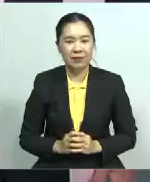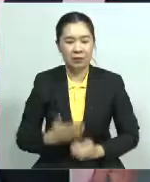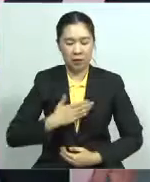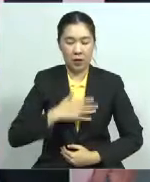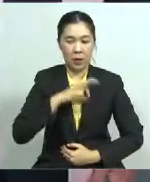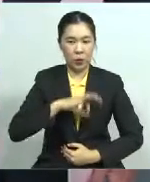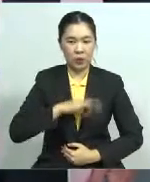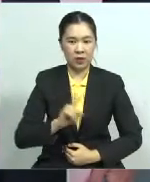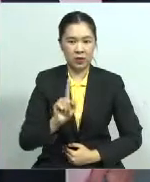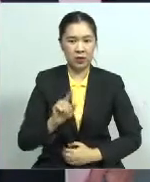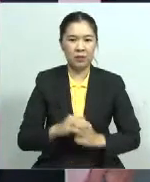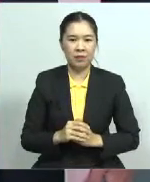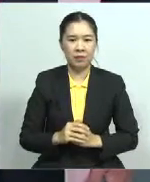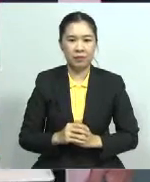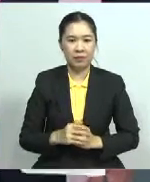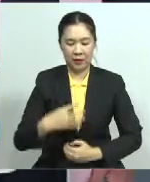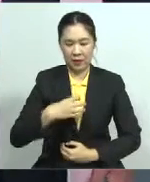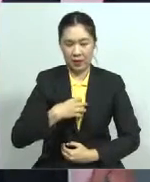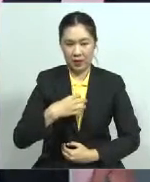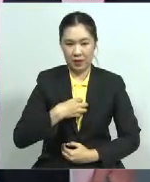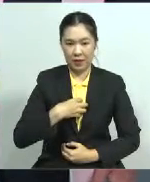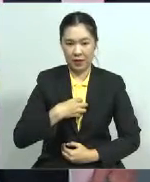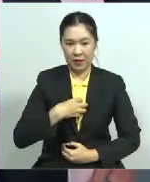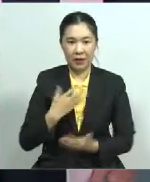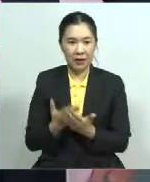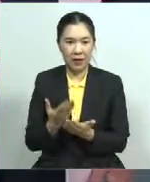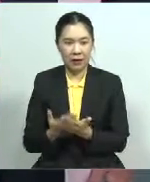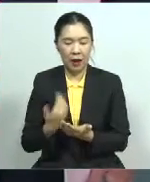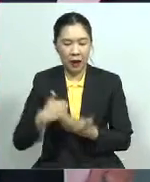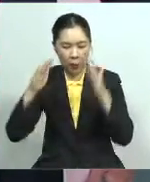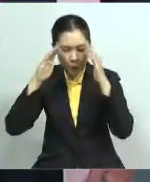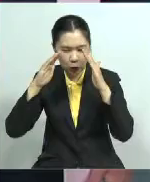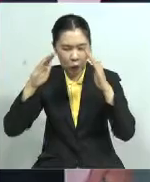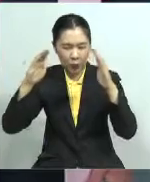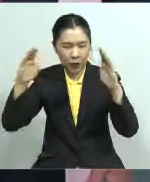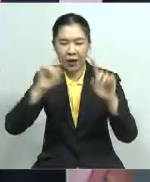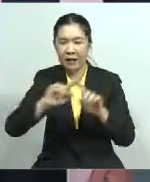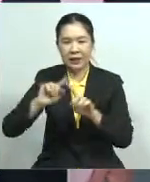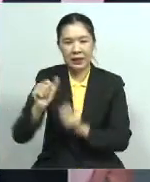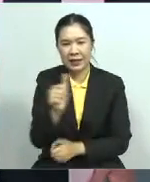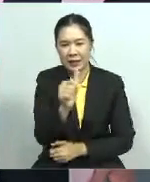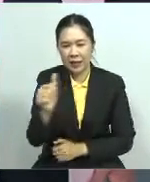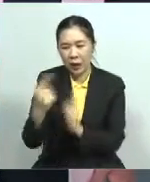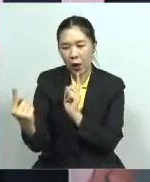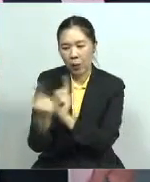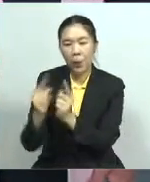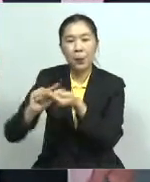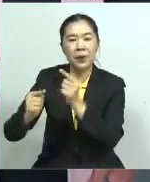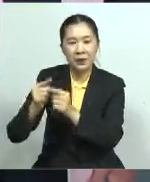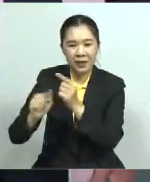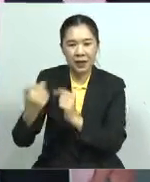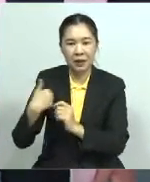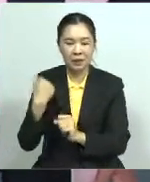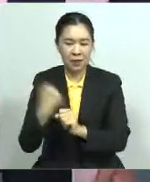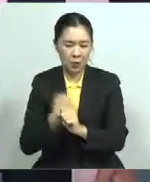าการได้เหรียญเงินกับการแลกประสบการณ์ดีๆที่นู่นเช่นการเจอเพื่อนต่างชาติการคุยกับเพื่อนต่างชาติ